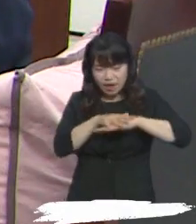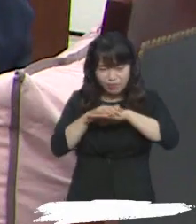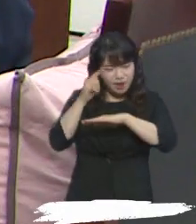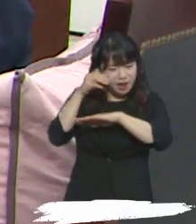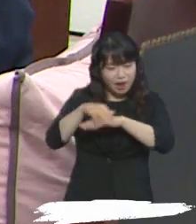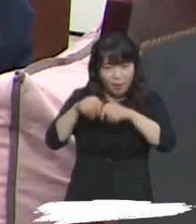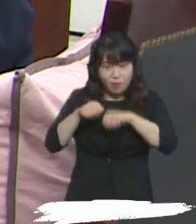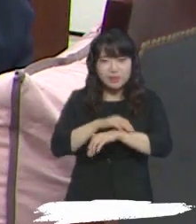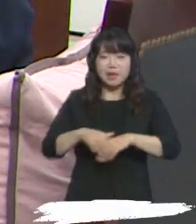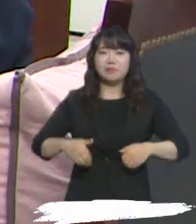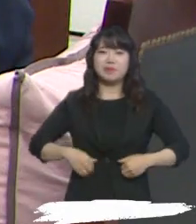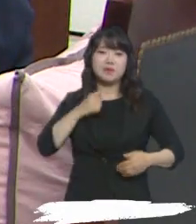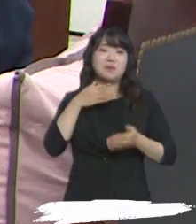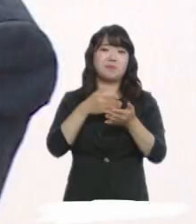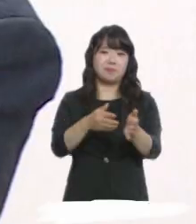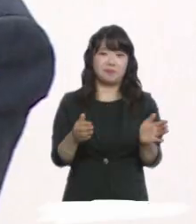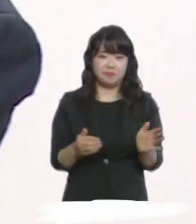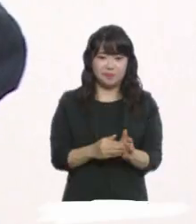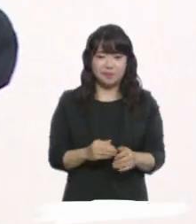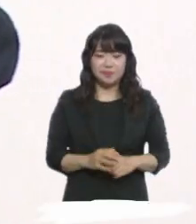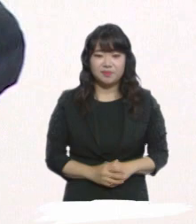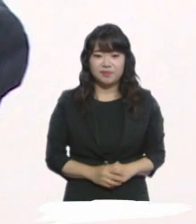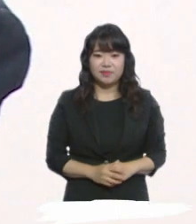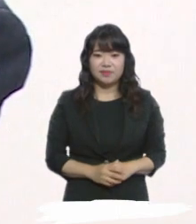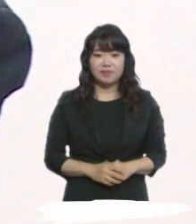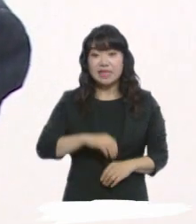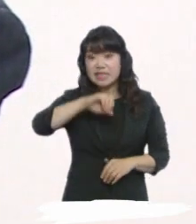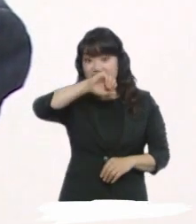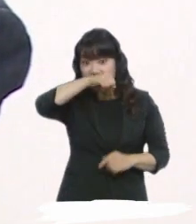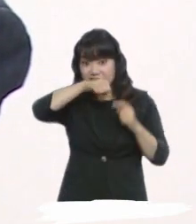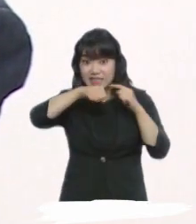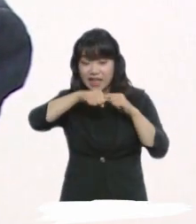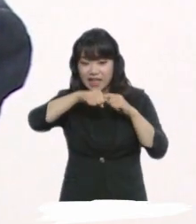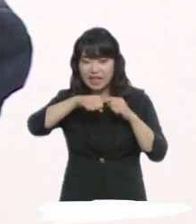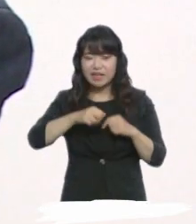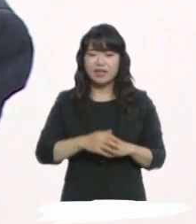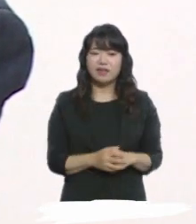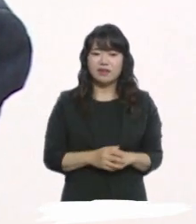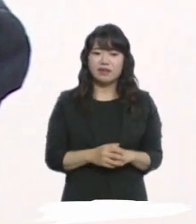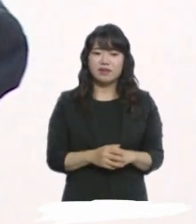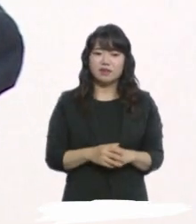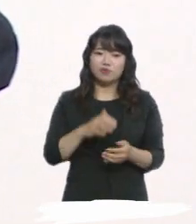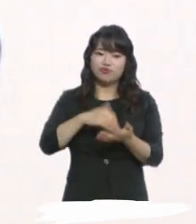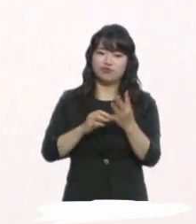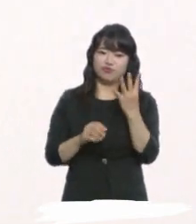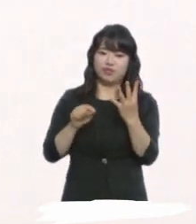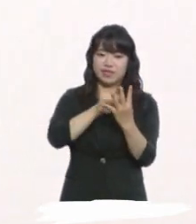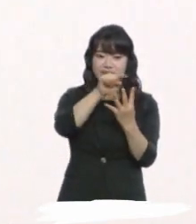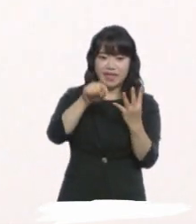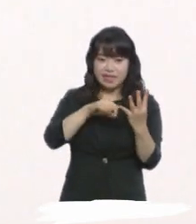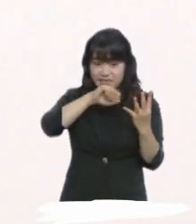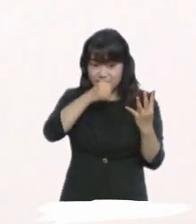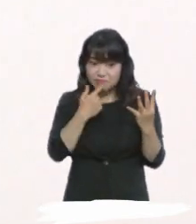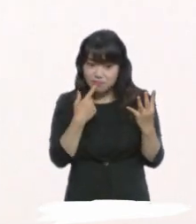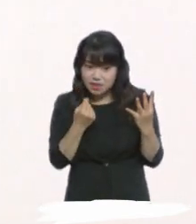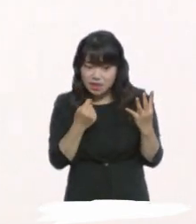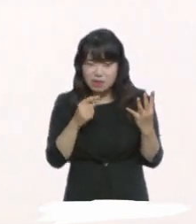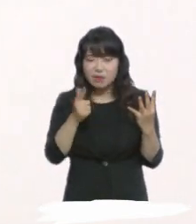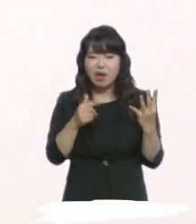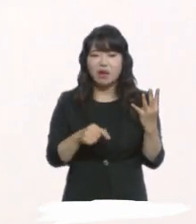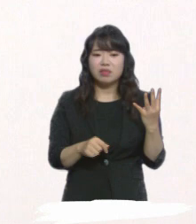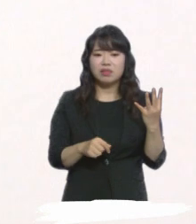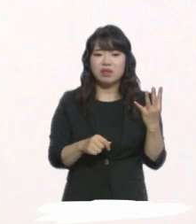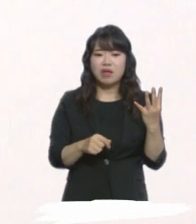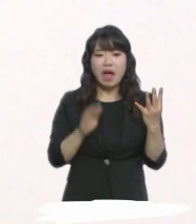집행하라는 주문도 더해졌습니다. 저 예산이 대충 그 위에 어느 거예요? 위에 네 군데에